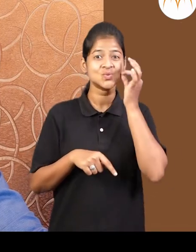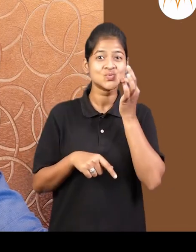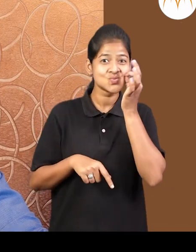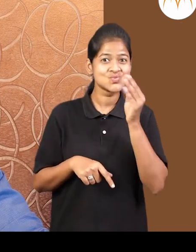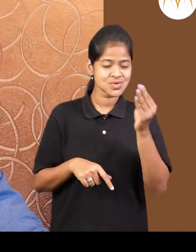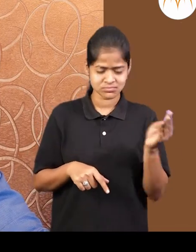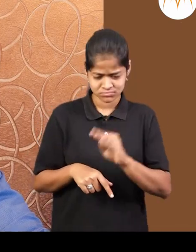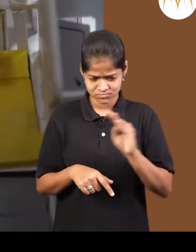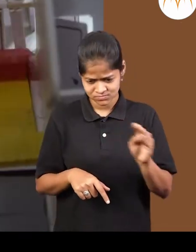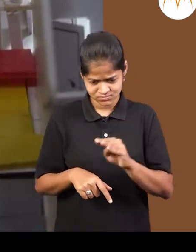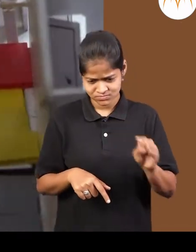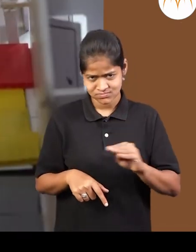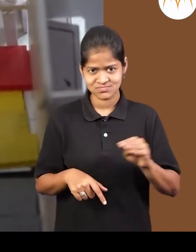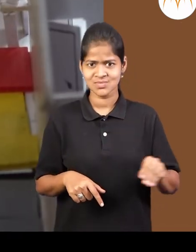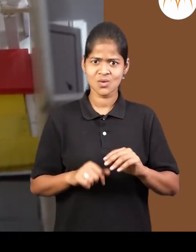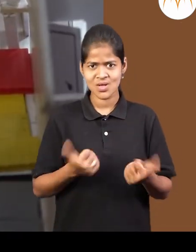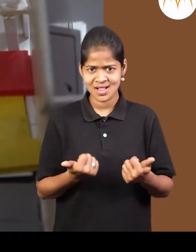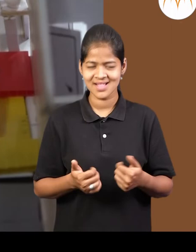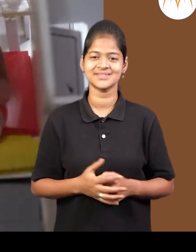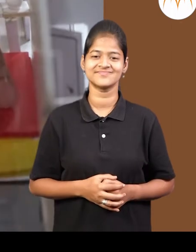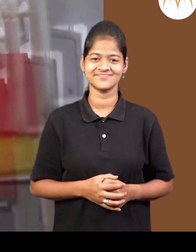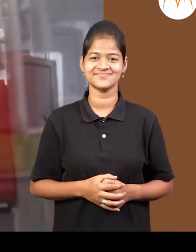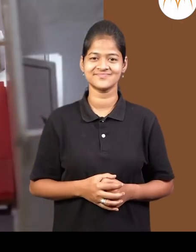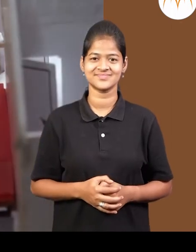तुकड्याने? चालेल, बघ करू.